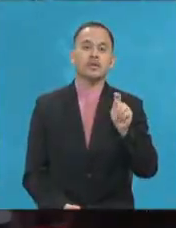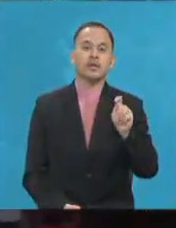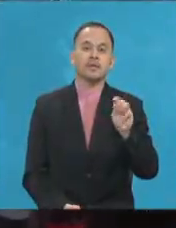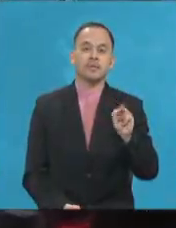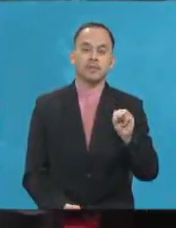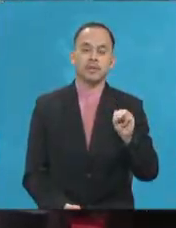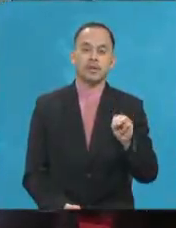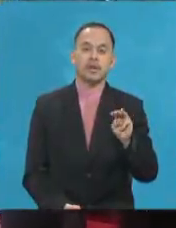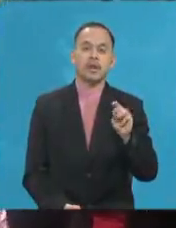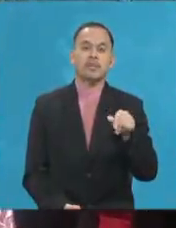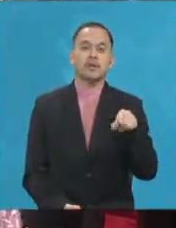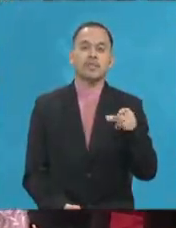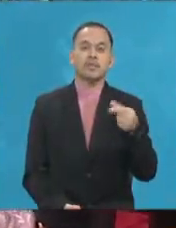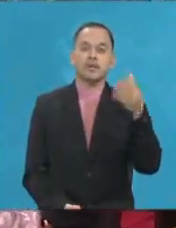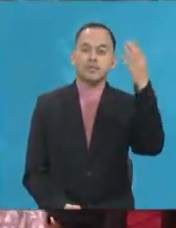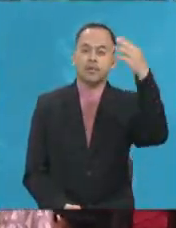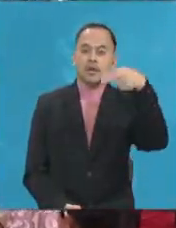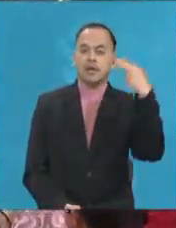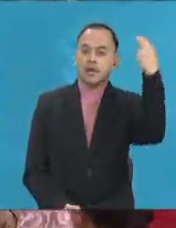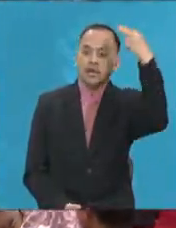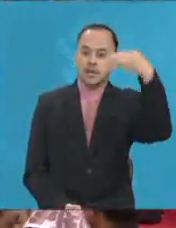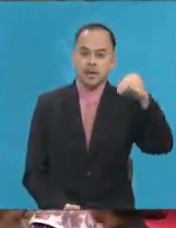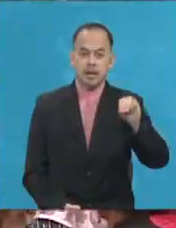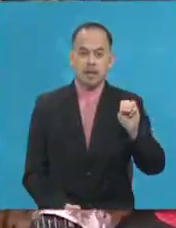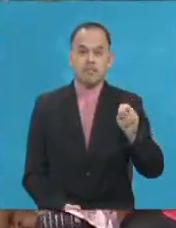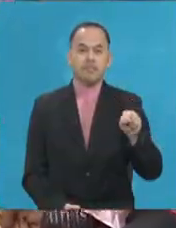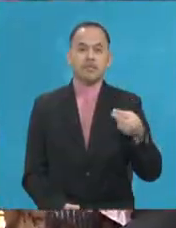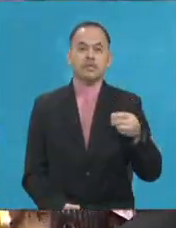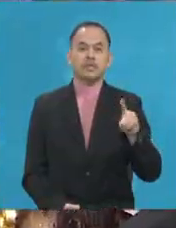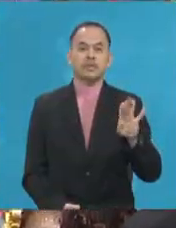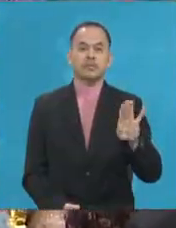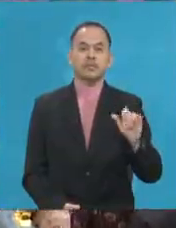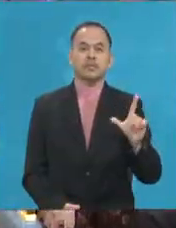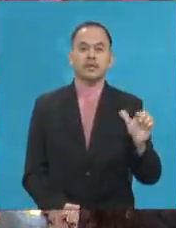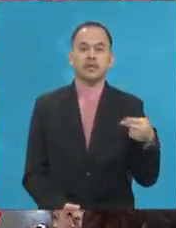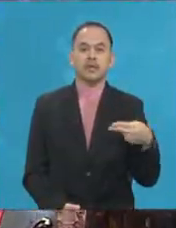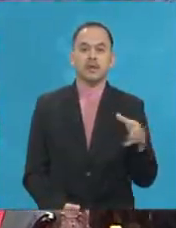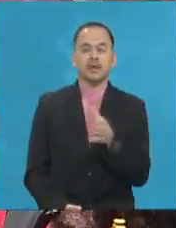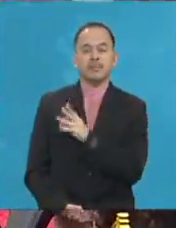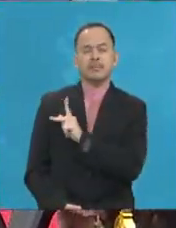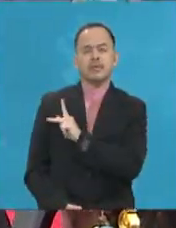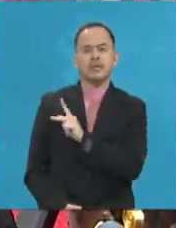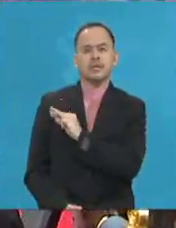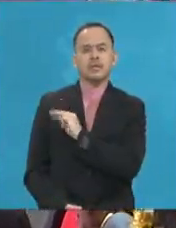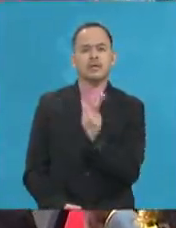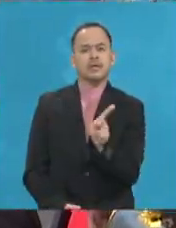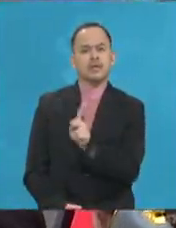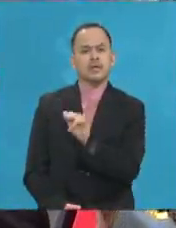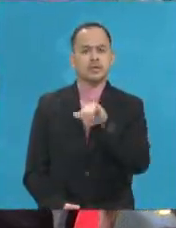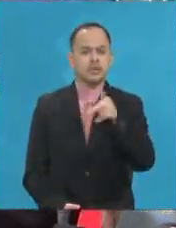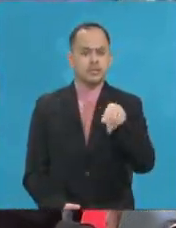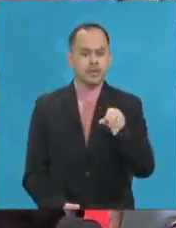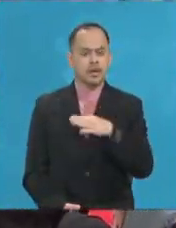Paduka Sri pengiran muda mahkota pengiran muda Haji al-muhtadee Billah menteri kanan di jabatan Perdana Menteri